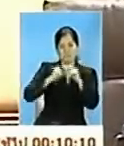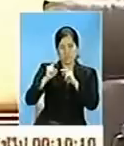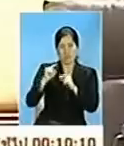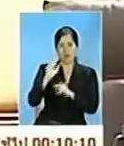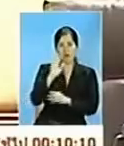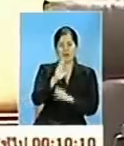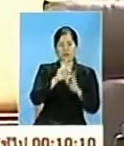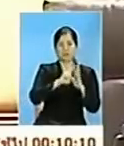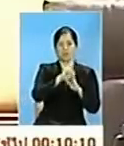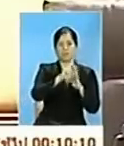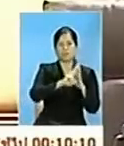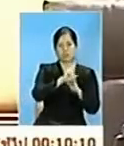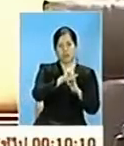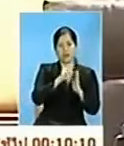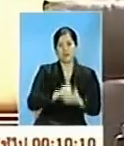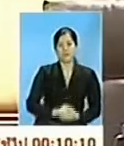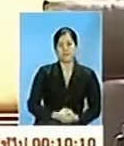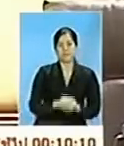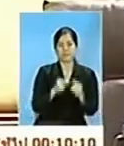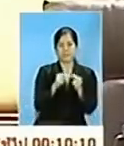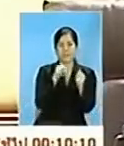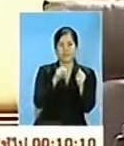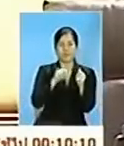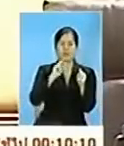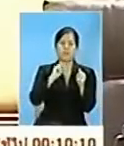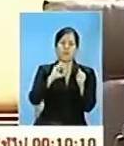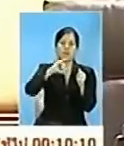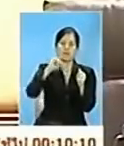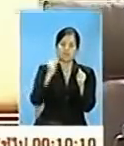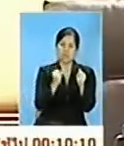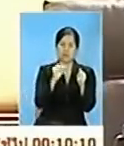มื่อสองสัปดาห์ลองลงมาแม่จันแม่ฟ้าหลวง